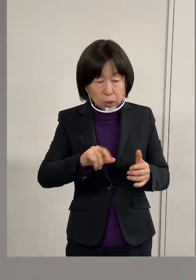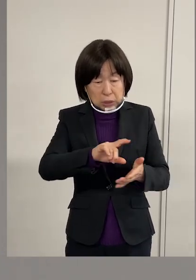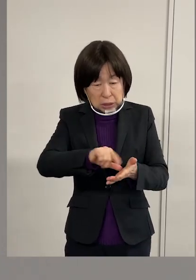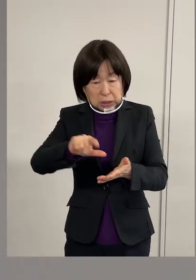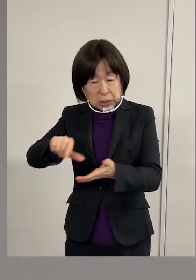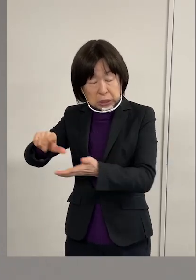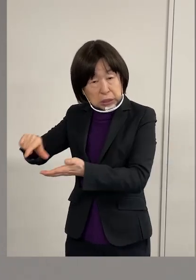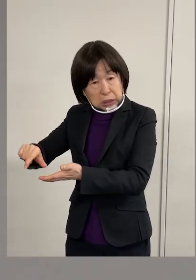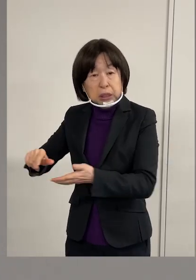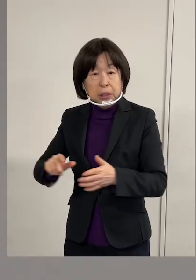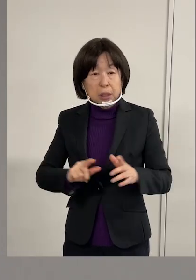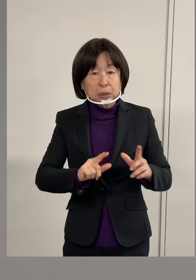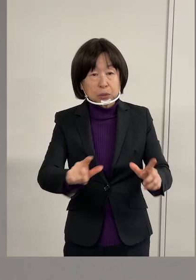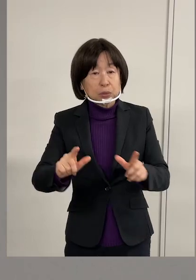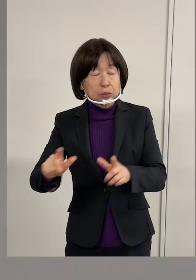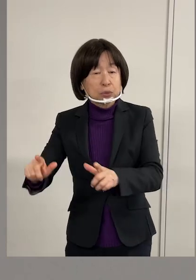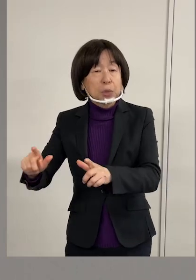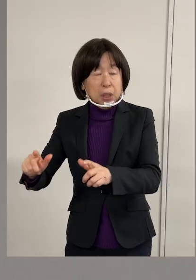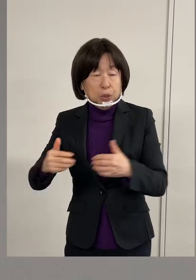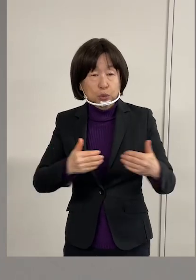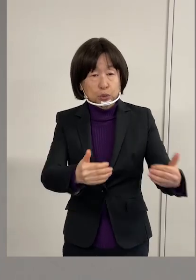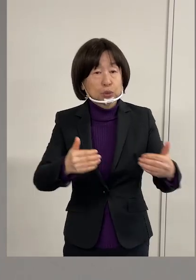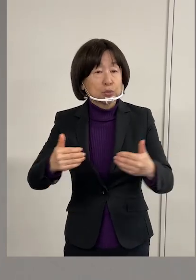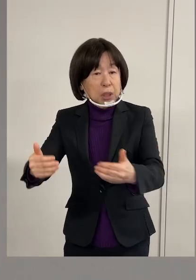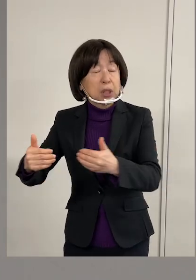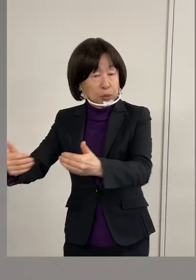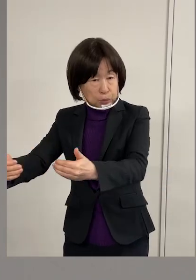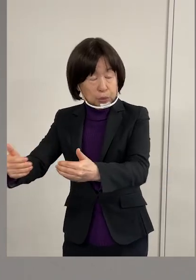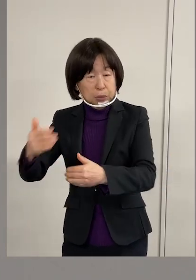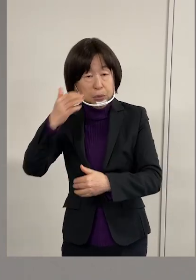に、それぞれご相談に来るというのは、